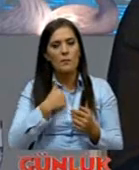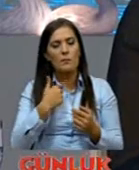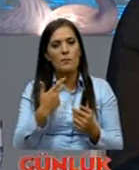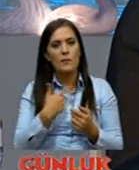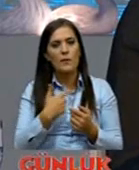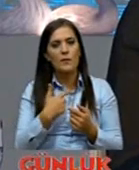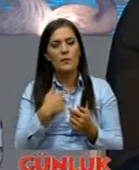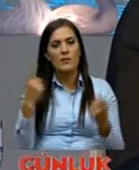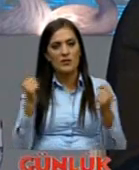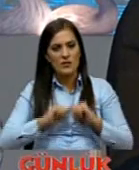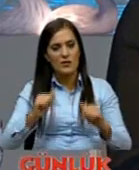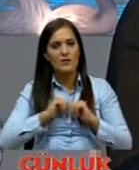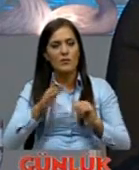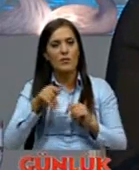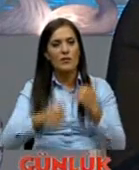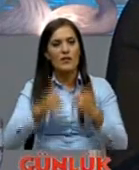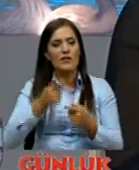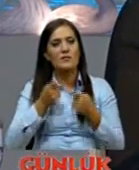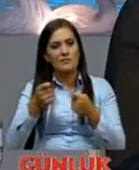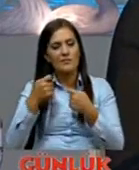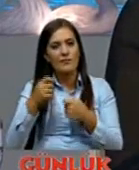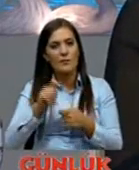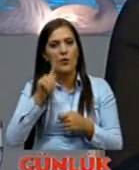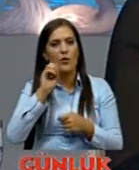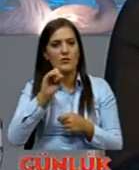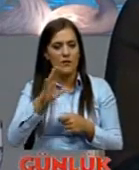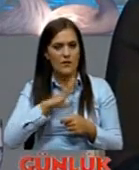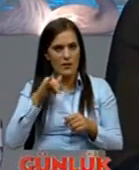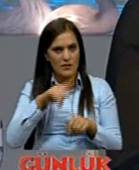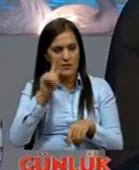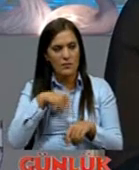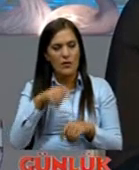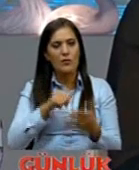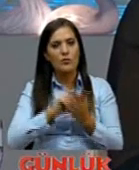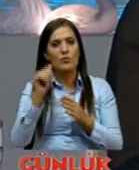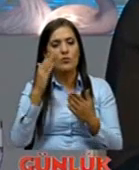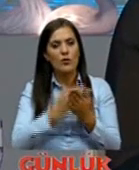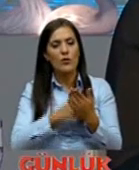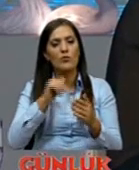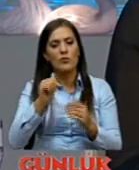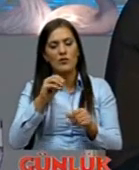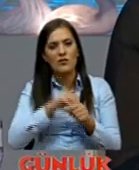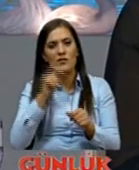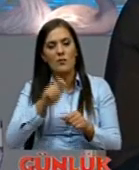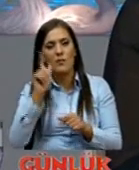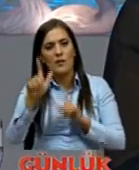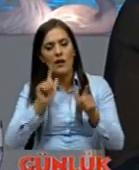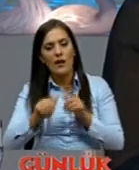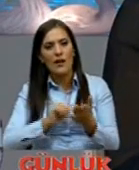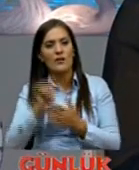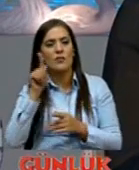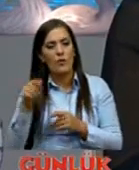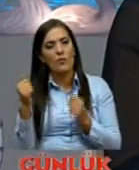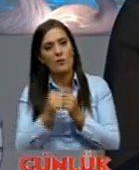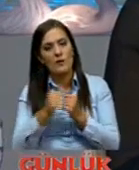benim çalıştıran ve bu yarışmaya teşvik eden bir hocam var aynı zamanda. Evet. Tüm programımı ve gün içerisindeki yapmam gereken her